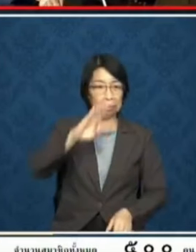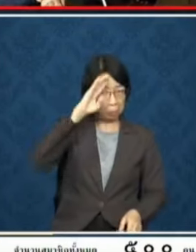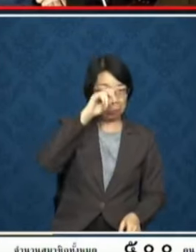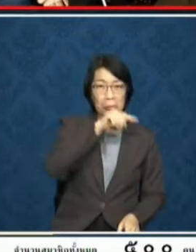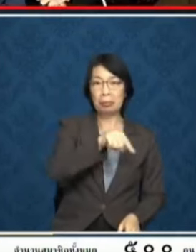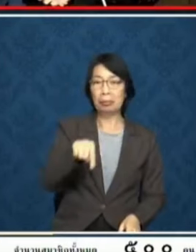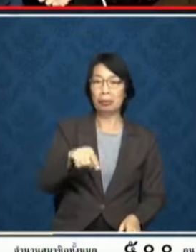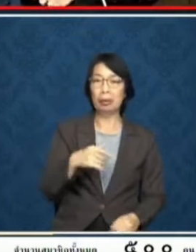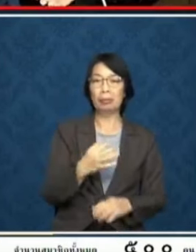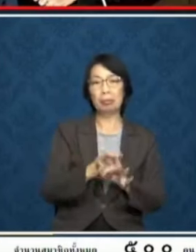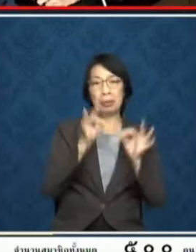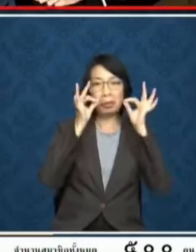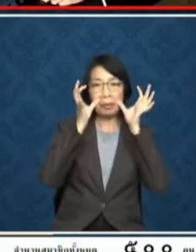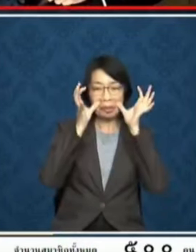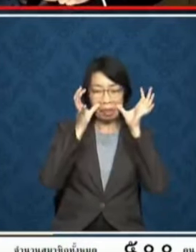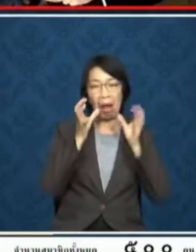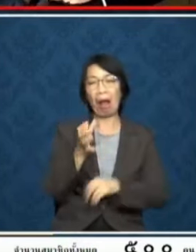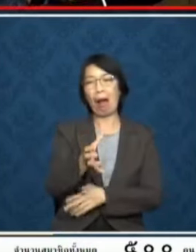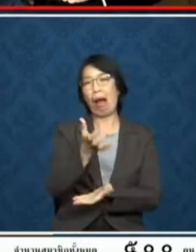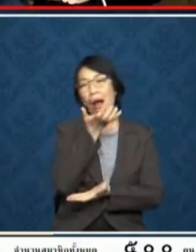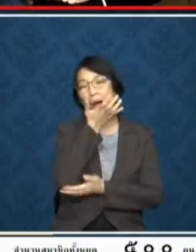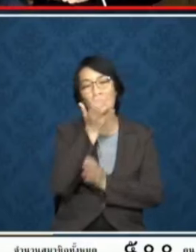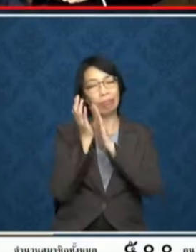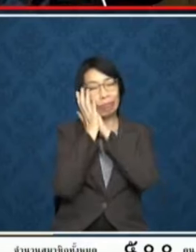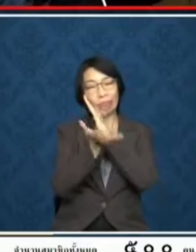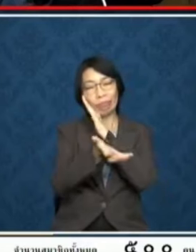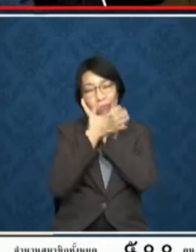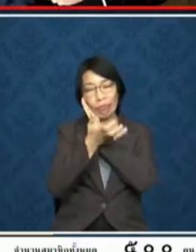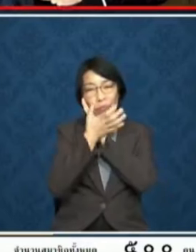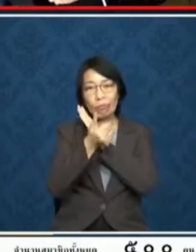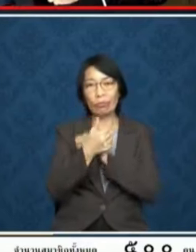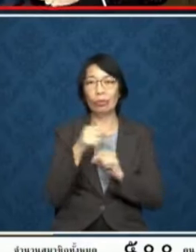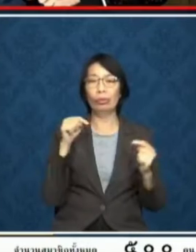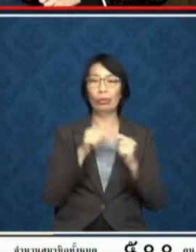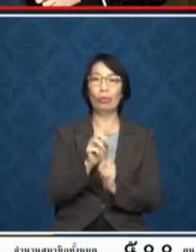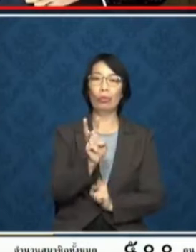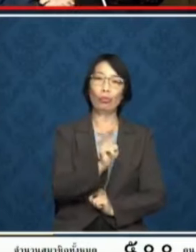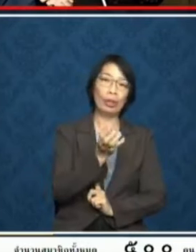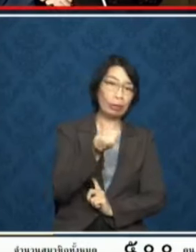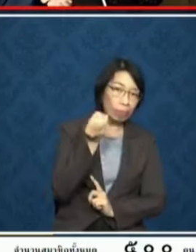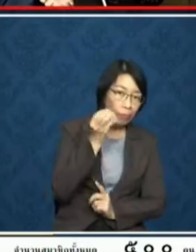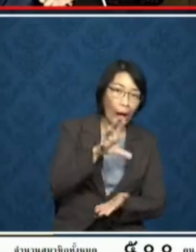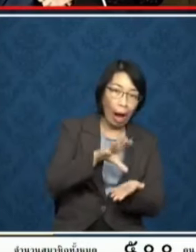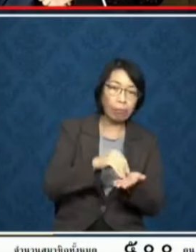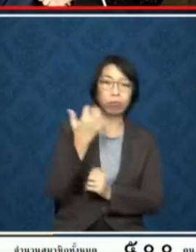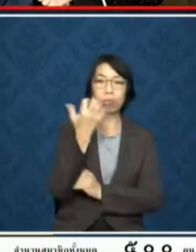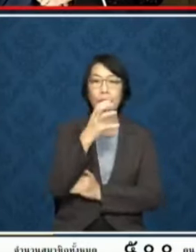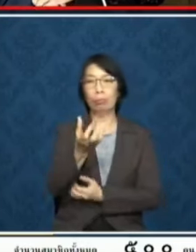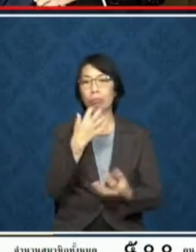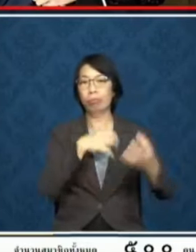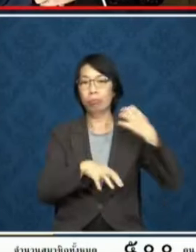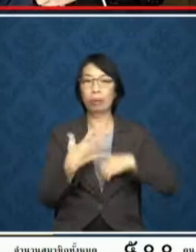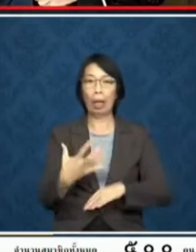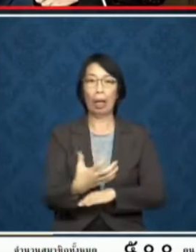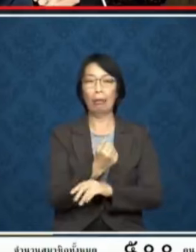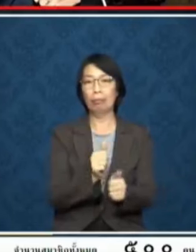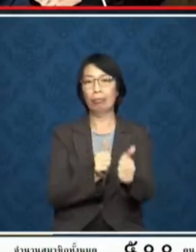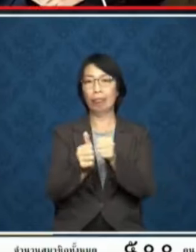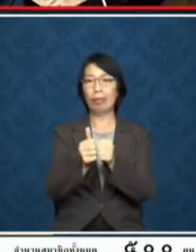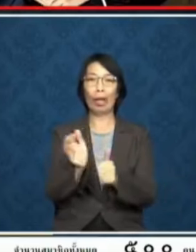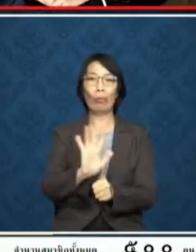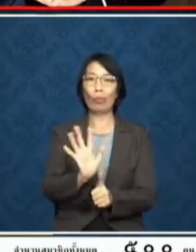ป็นเสือนอนกินค่ะรับรายได้จากคลื่นวิทยุและโทรทัศน์ฟันกำไรมหาศาลผูกขาดโดยไม่ต้องแข่งขันกับ